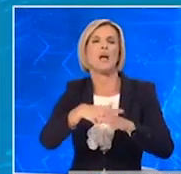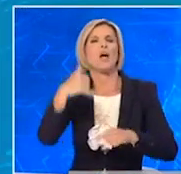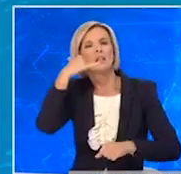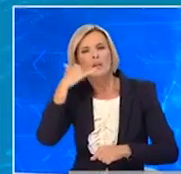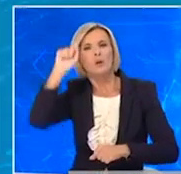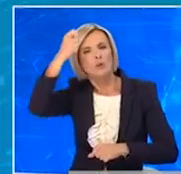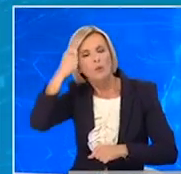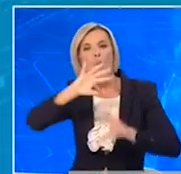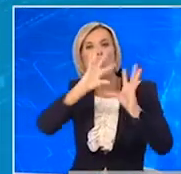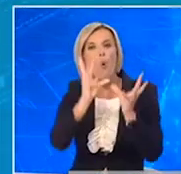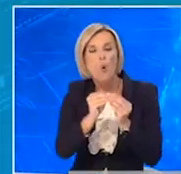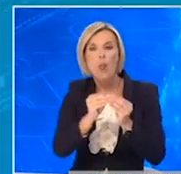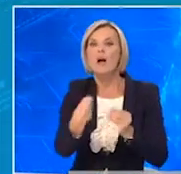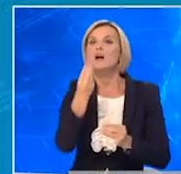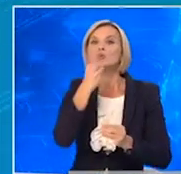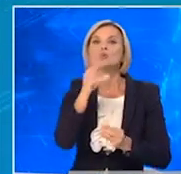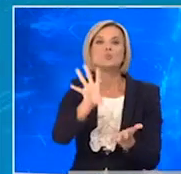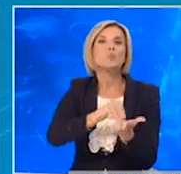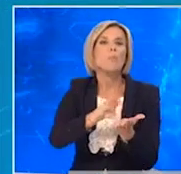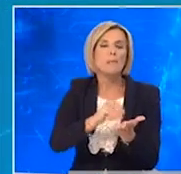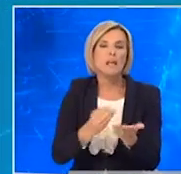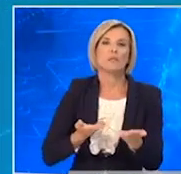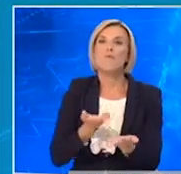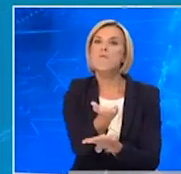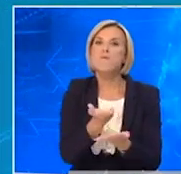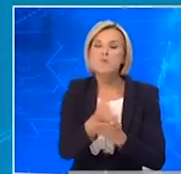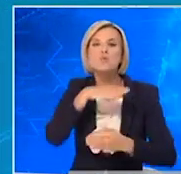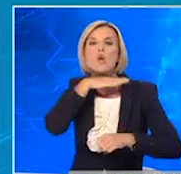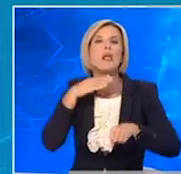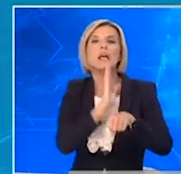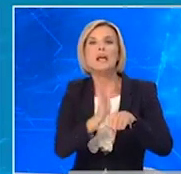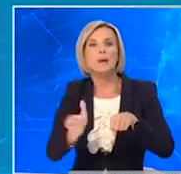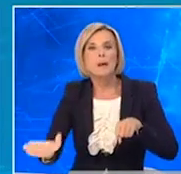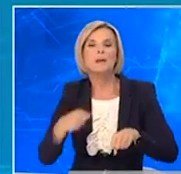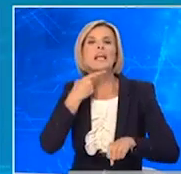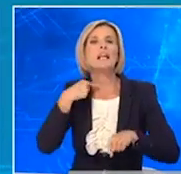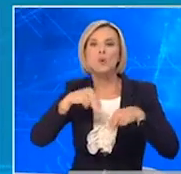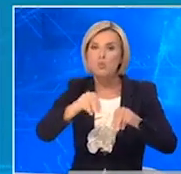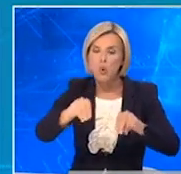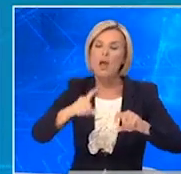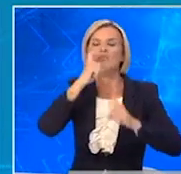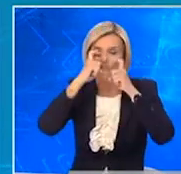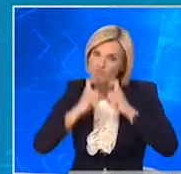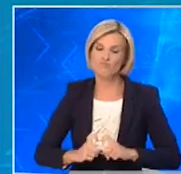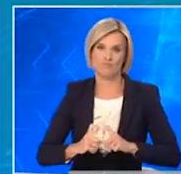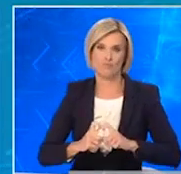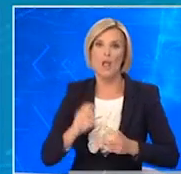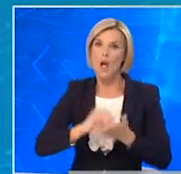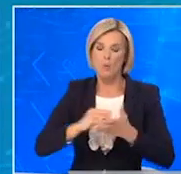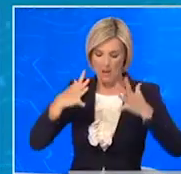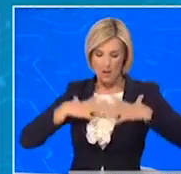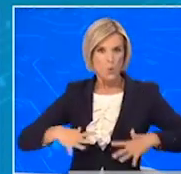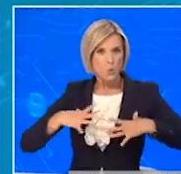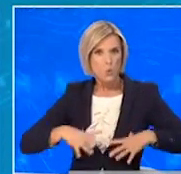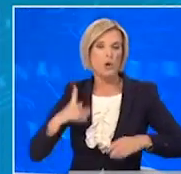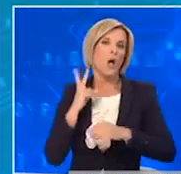καταστήματα, σε καταστήματα τροφίμων όπως φούρνη, κρεοπολία, εκθειοπολία, ζαχαροπλαστεία, σε καταστήματα λιανικής, καθώς